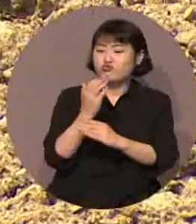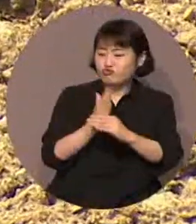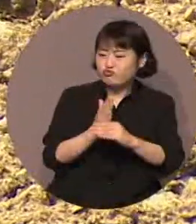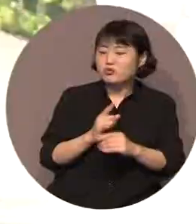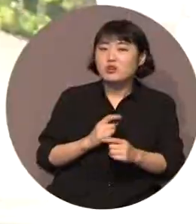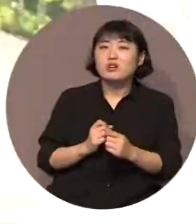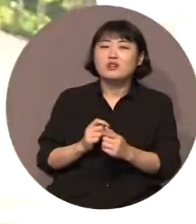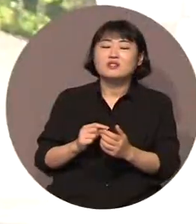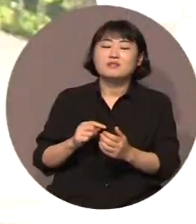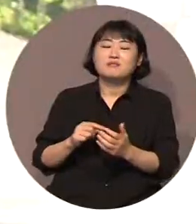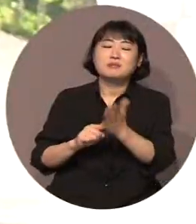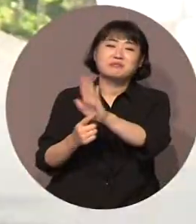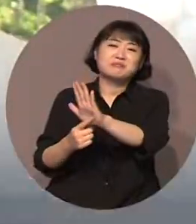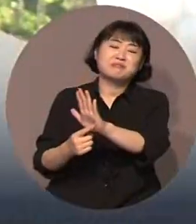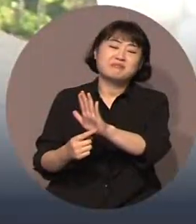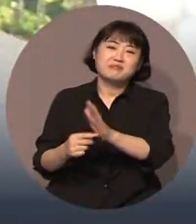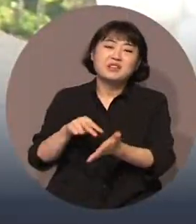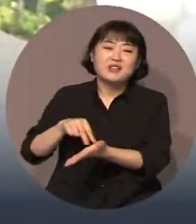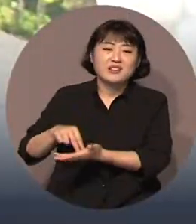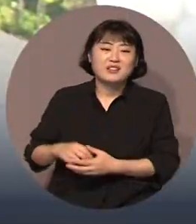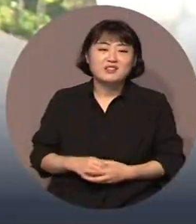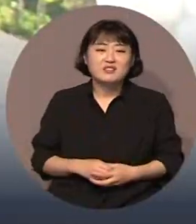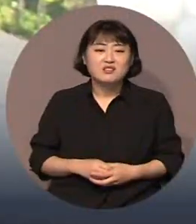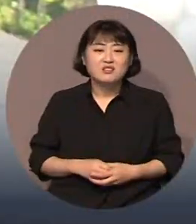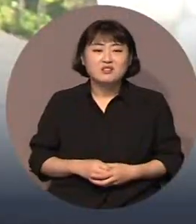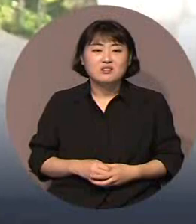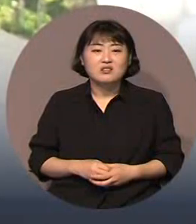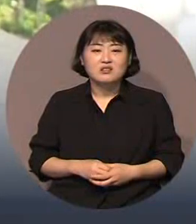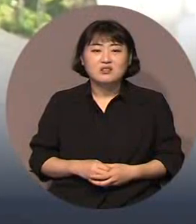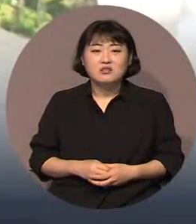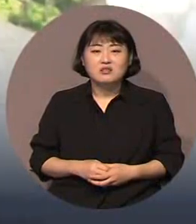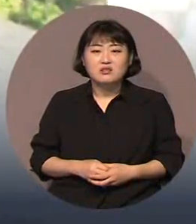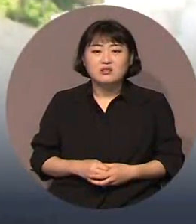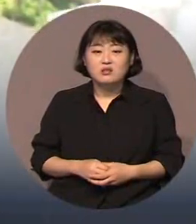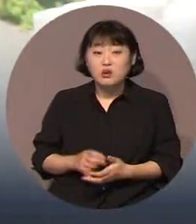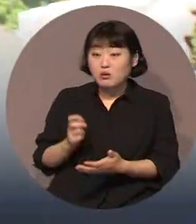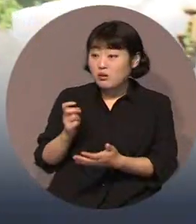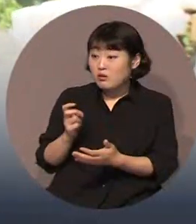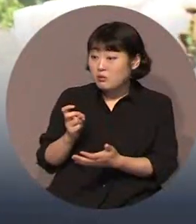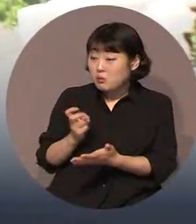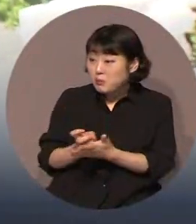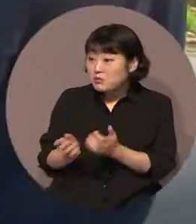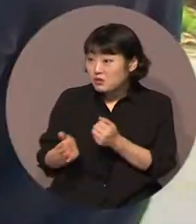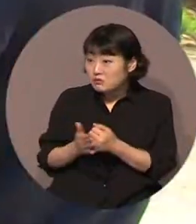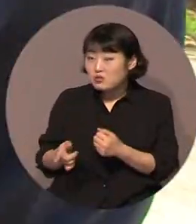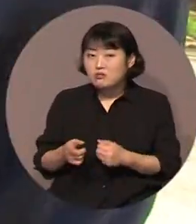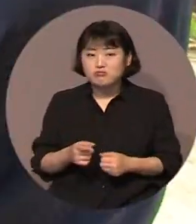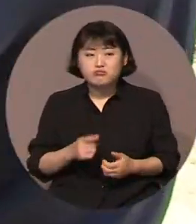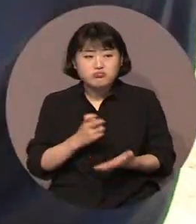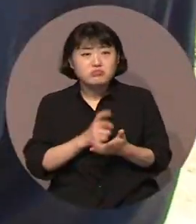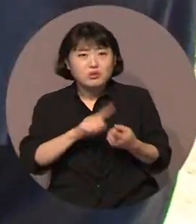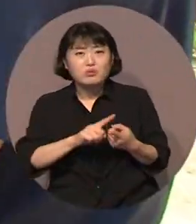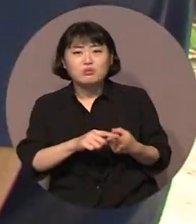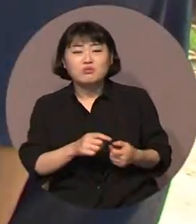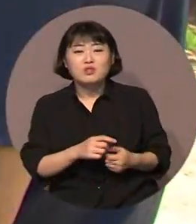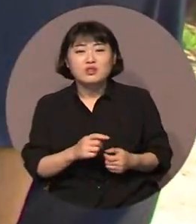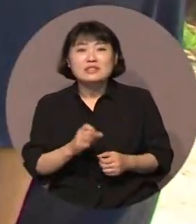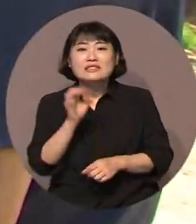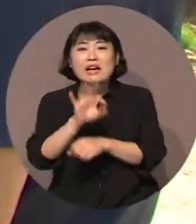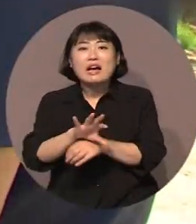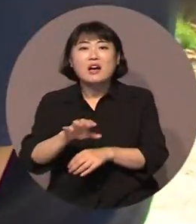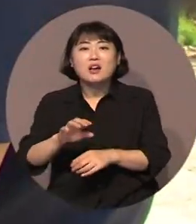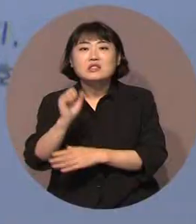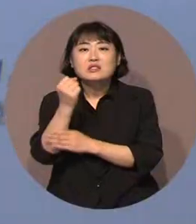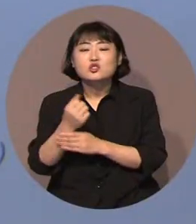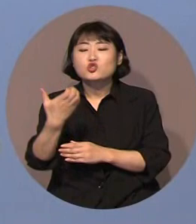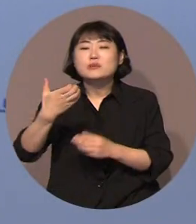주장합니다. 당신들 법 때문에 와서 이러는 거 아니야. 법에 위반되면 법에 위반되면 해야지요. 업체가 구입한 부숙토는